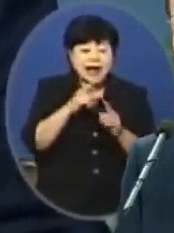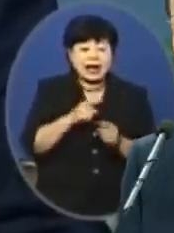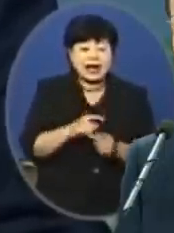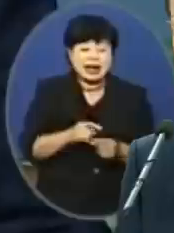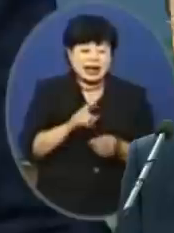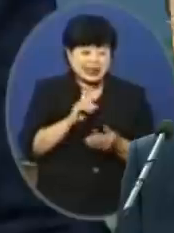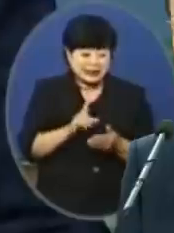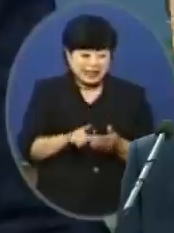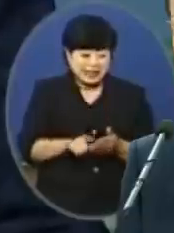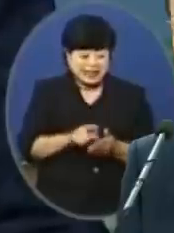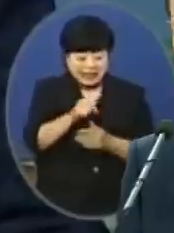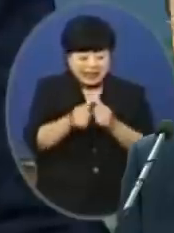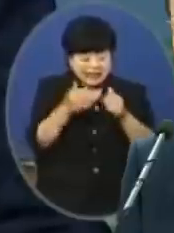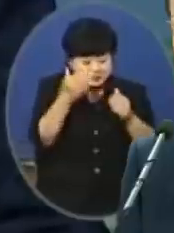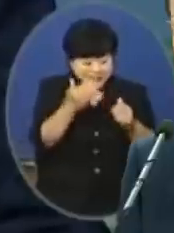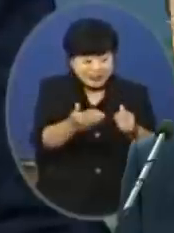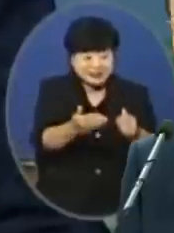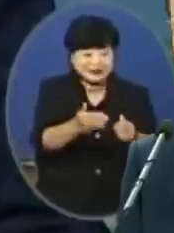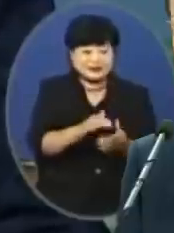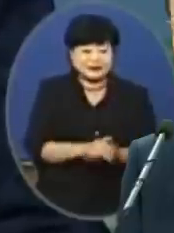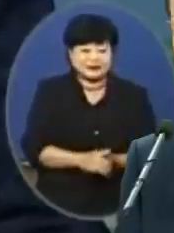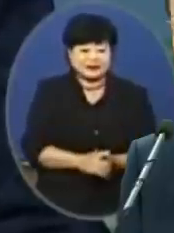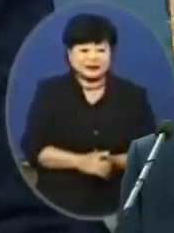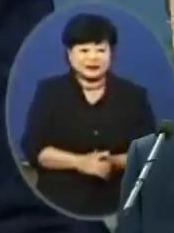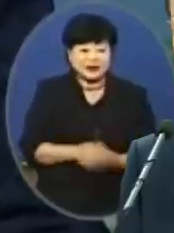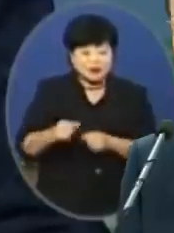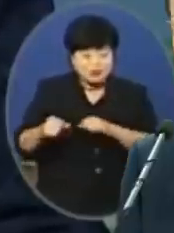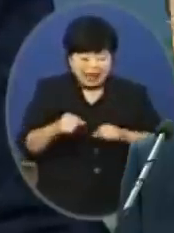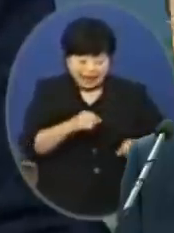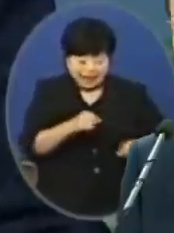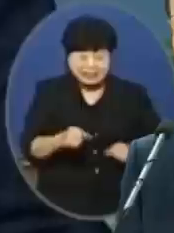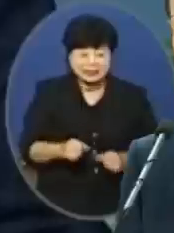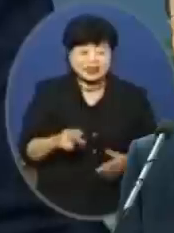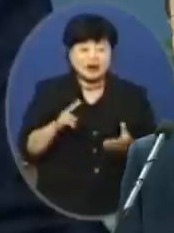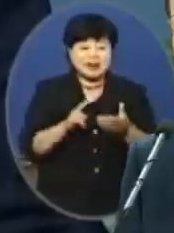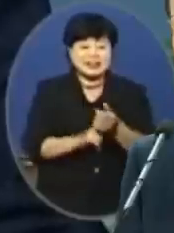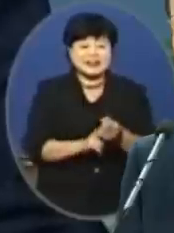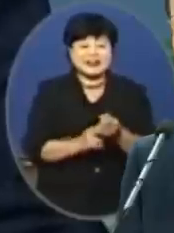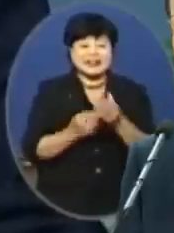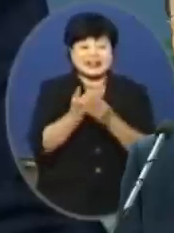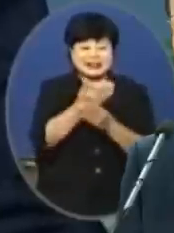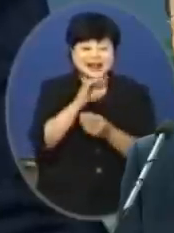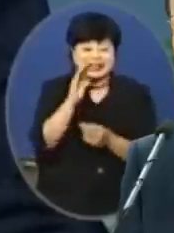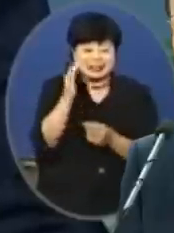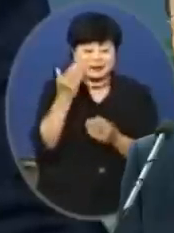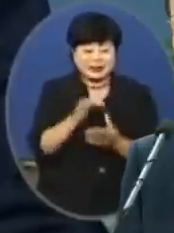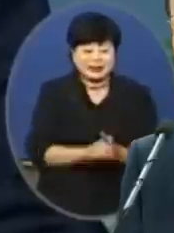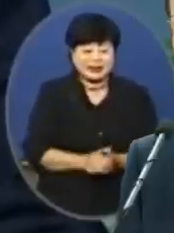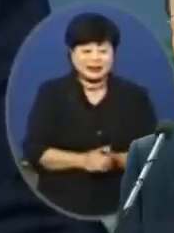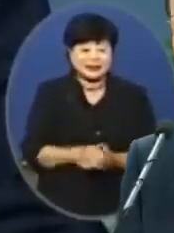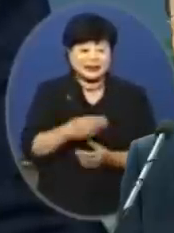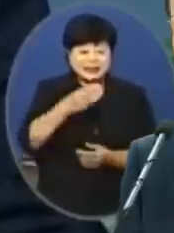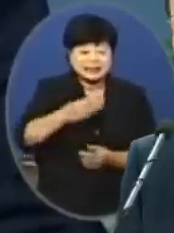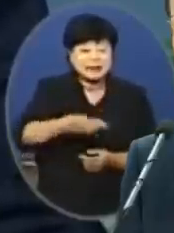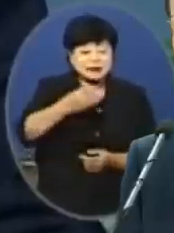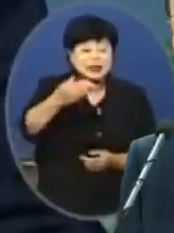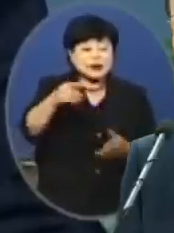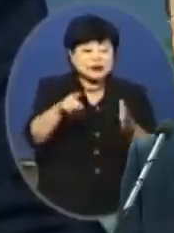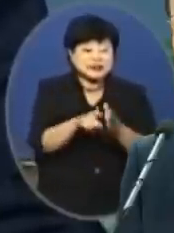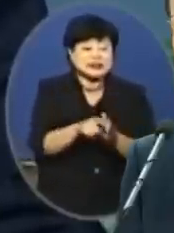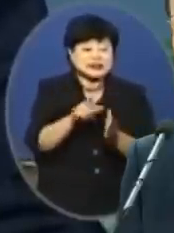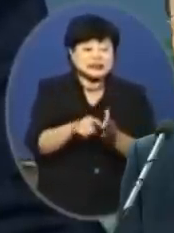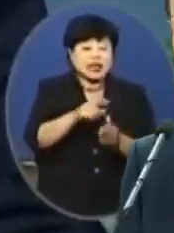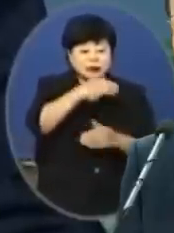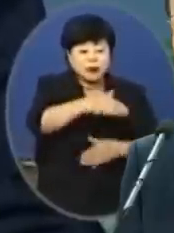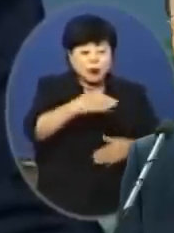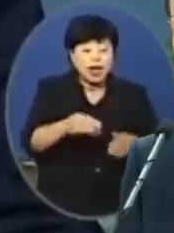하면 하나님이 그를 따라와 운행을 하셔서 기적이 일어나게 되는 것입니다. 3차원적인 시간, 공간,